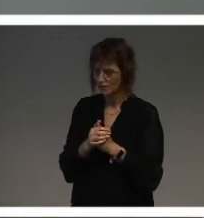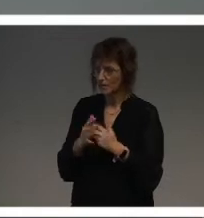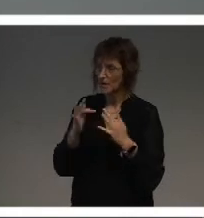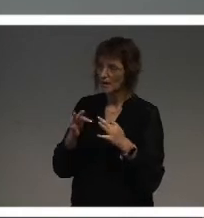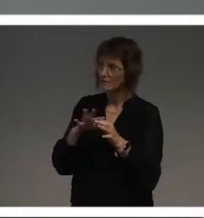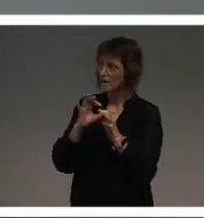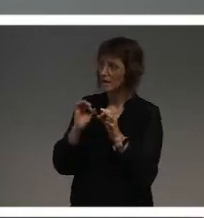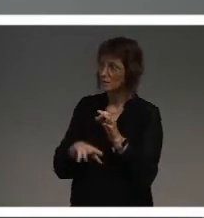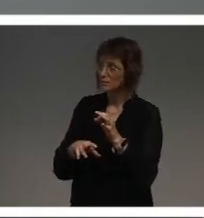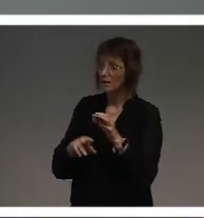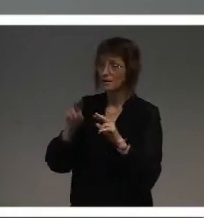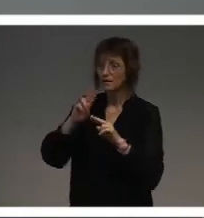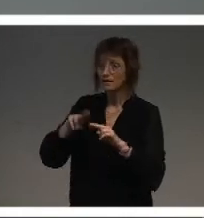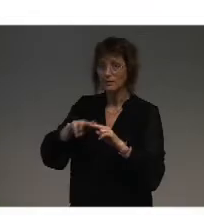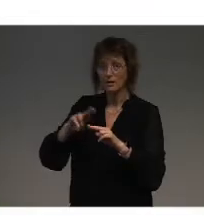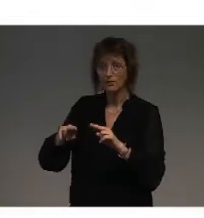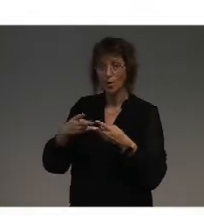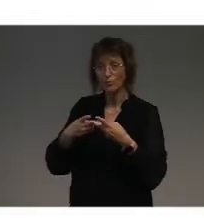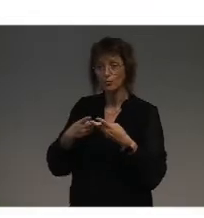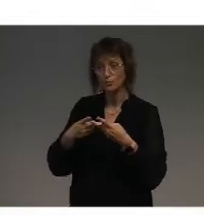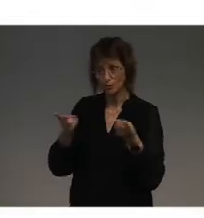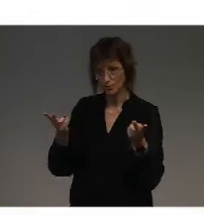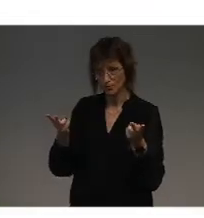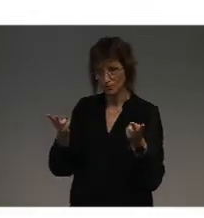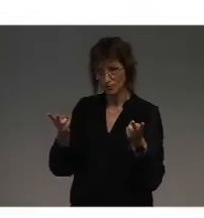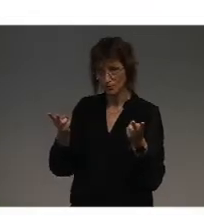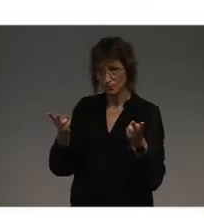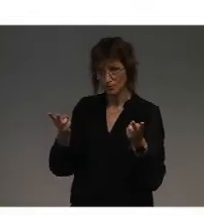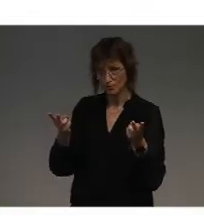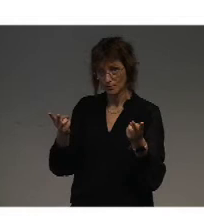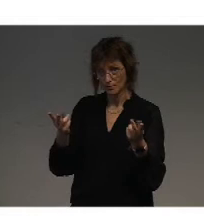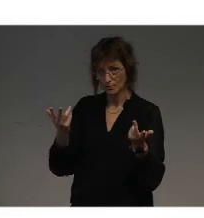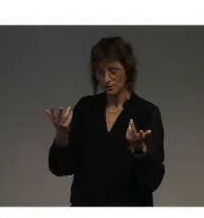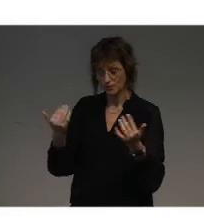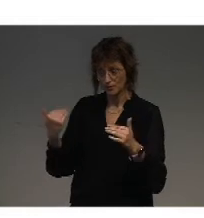travaux dans une publication qu'on a commis.